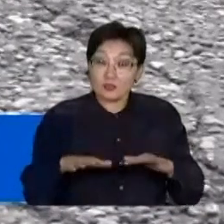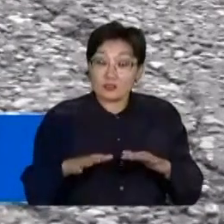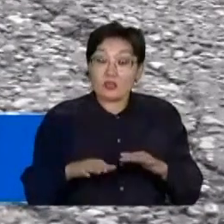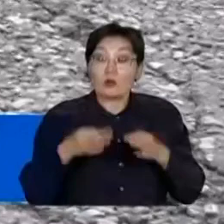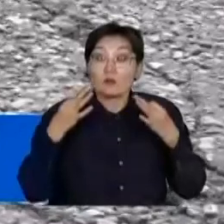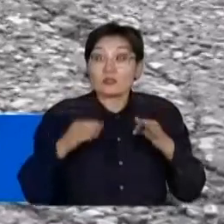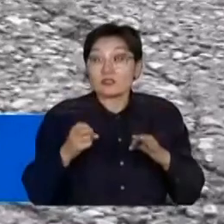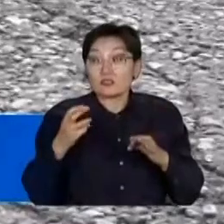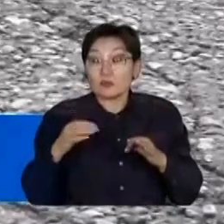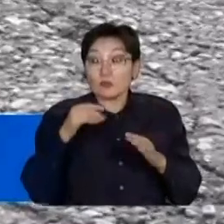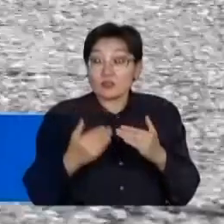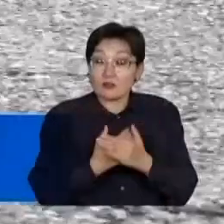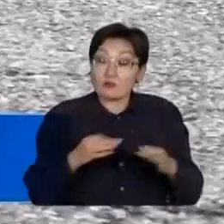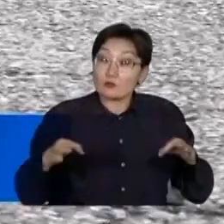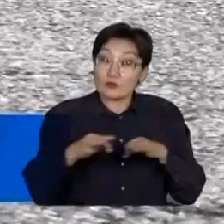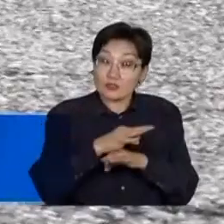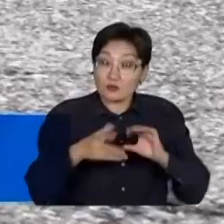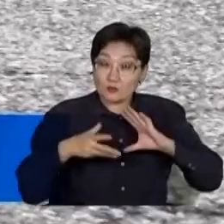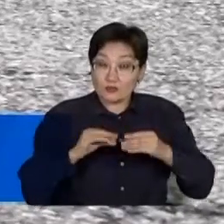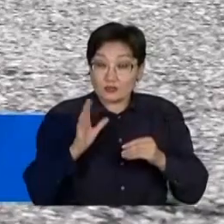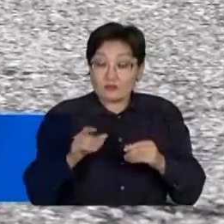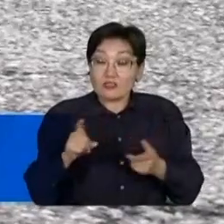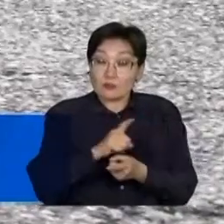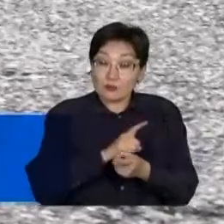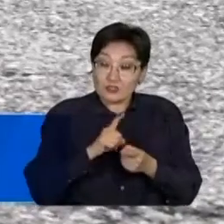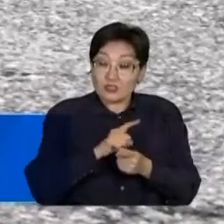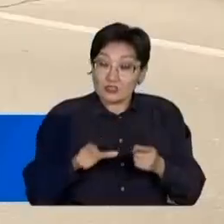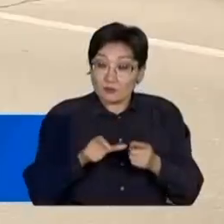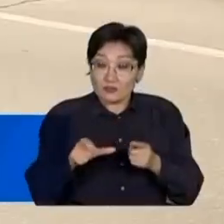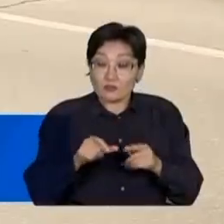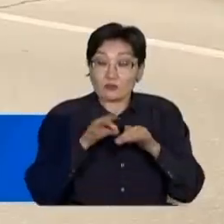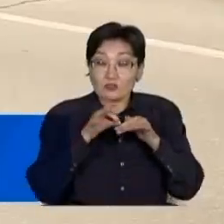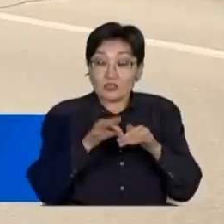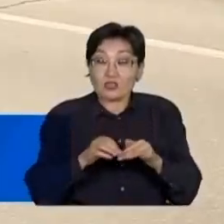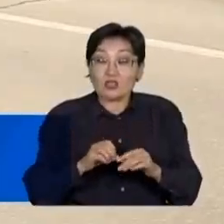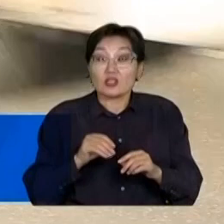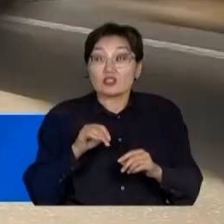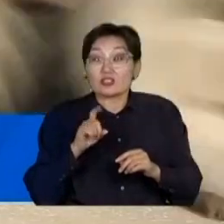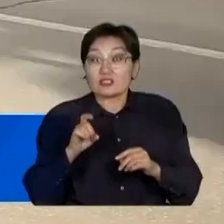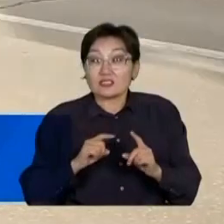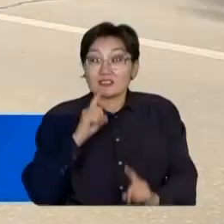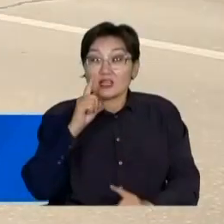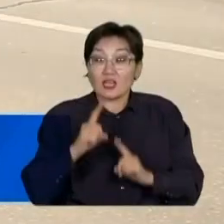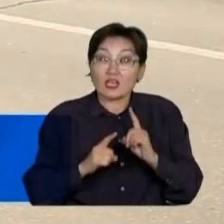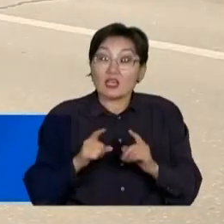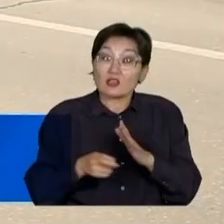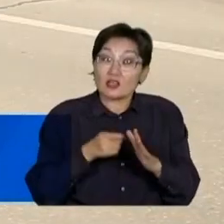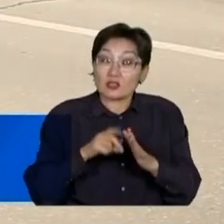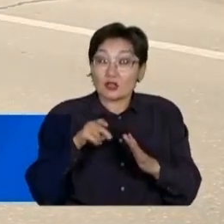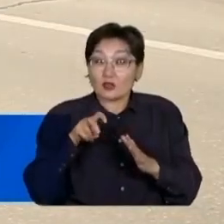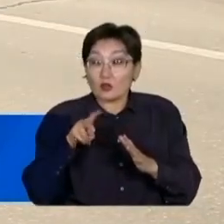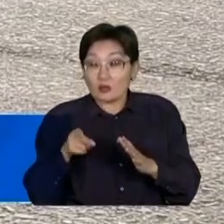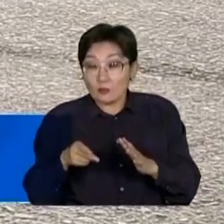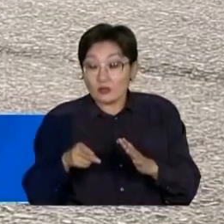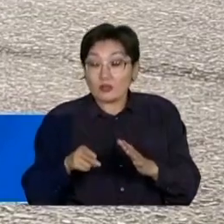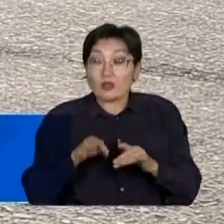запуск нескольких новых проектов. В результате будут модернизированы дороги, ведущие в Жезказган, Караганду и Аркалык. Ведут в эксплуатацию и